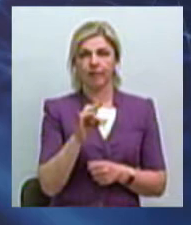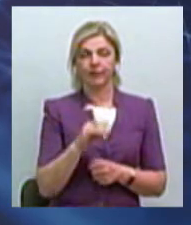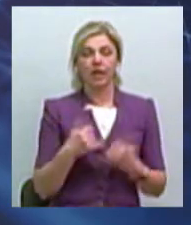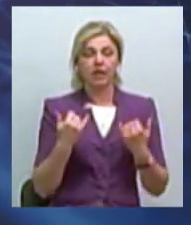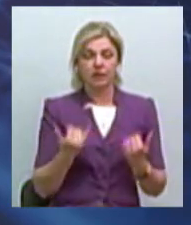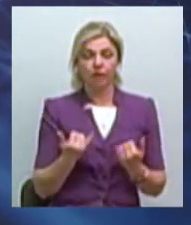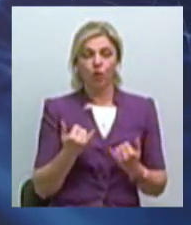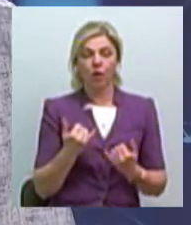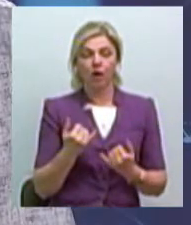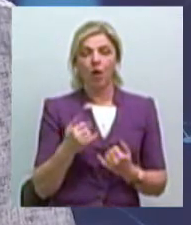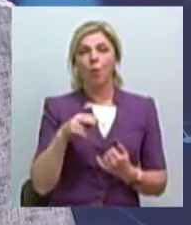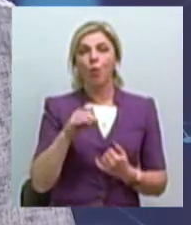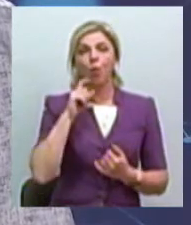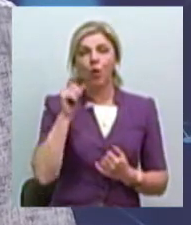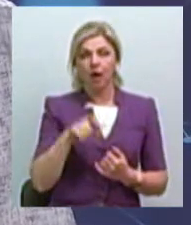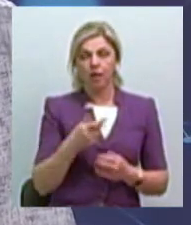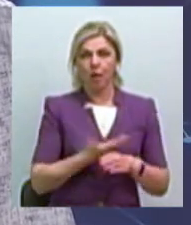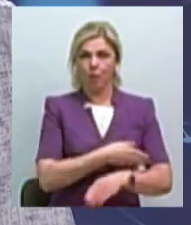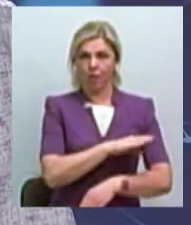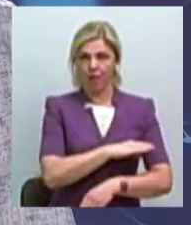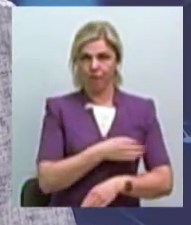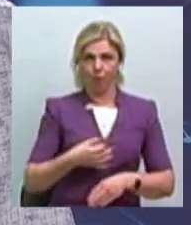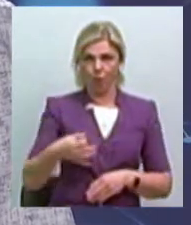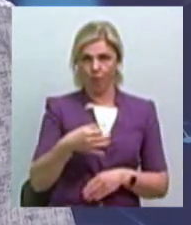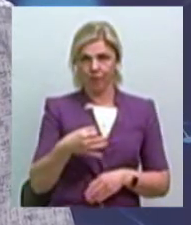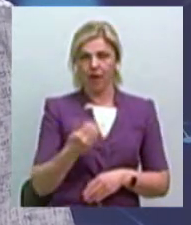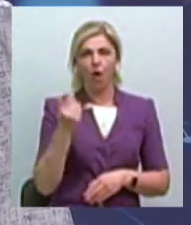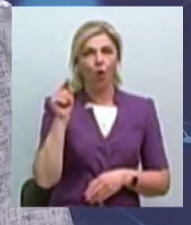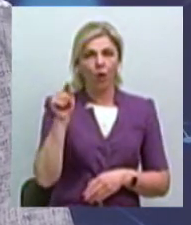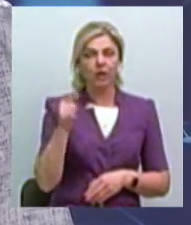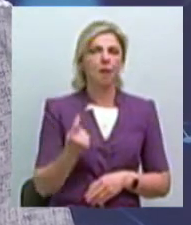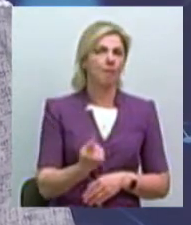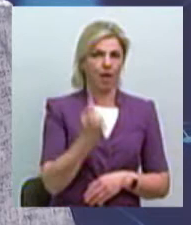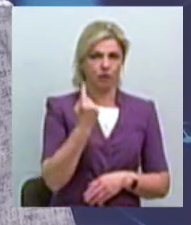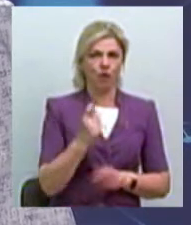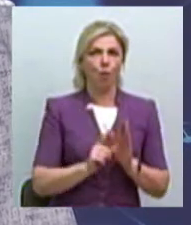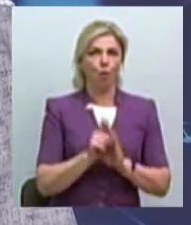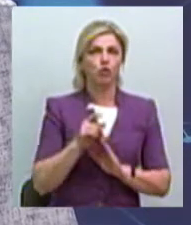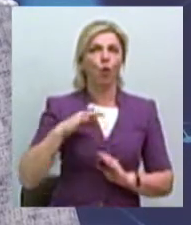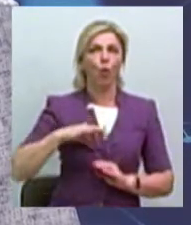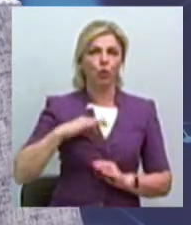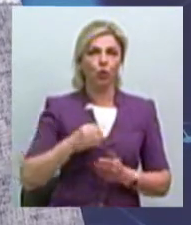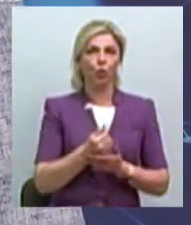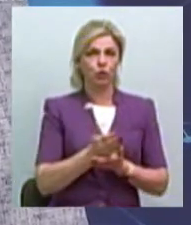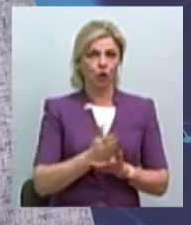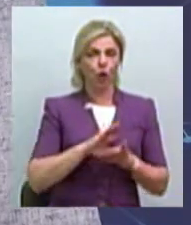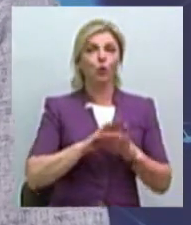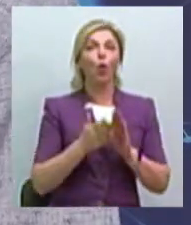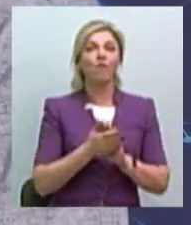лідер по Україні – це Полтавська область. Вони одні з найперших почали користуватися договорами